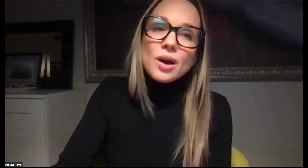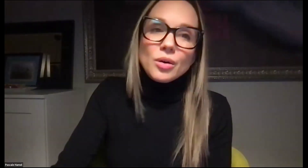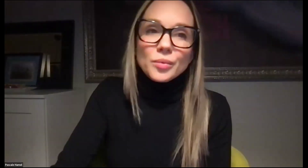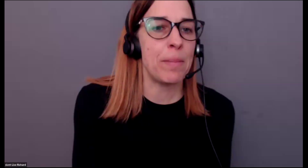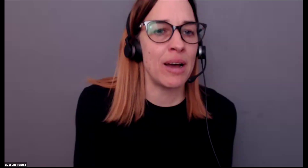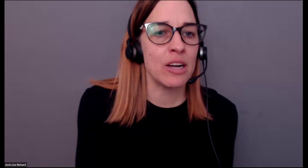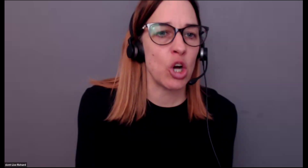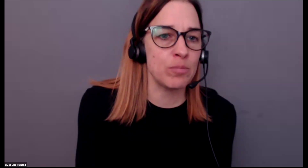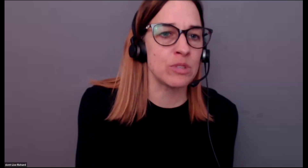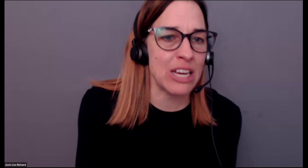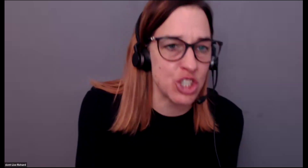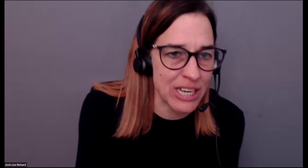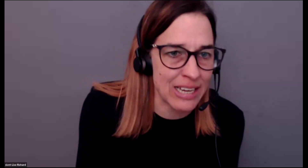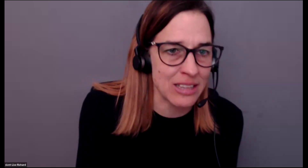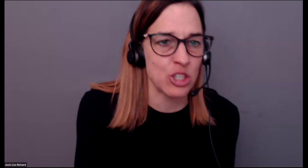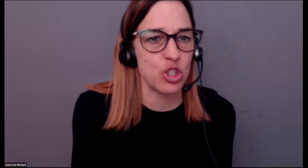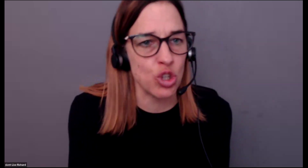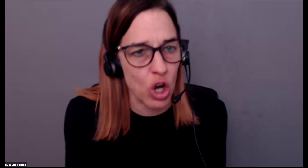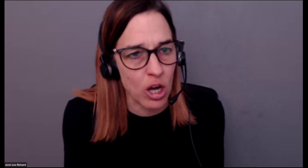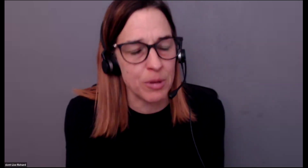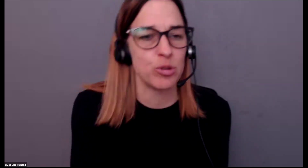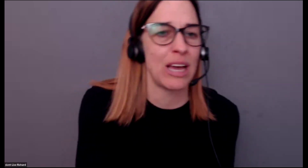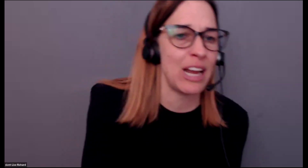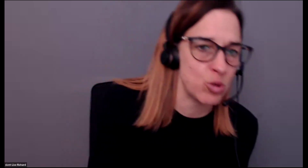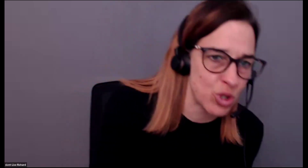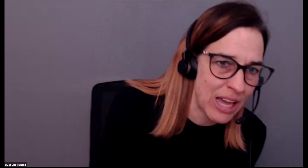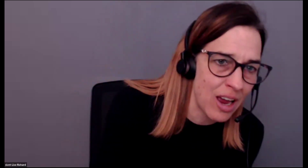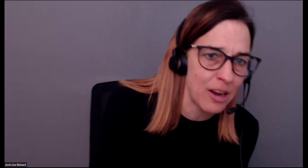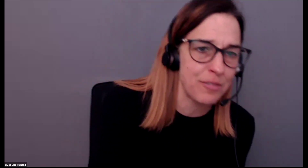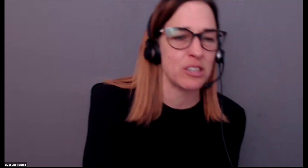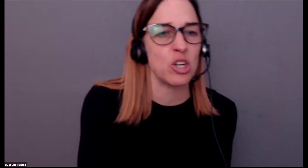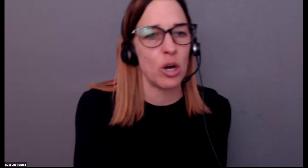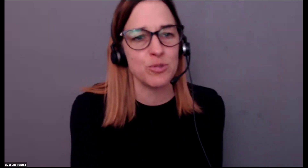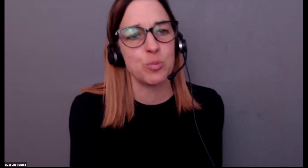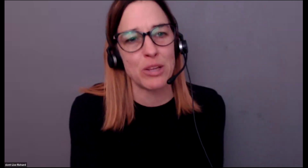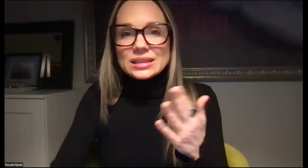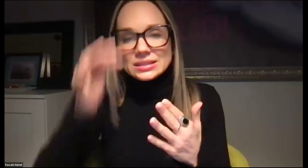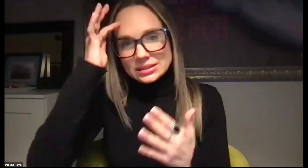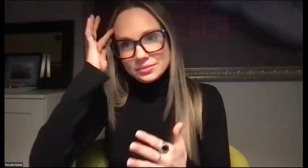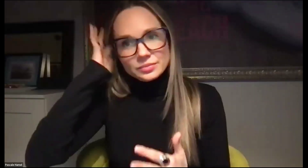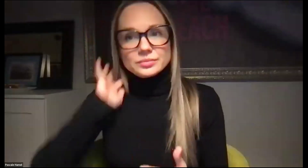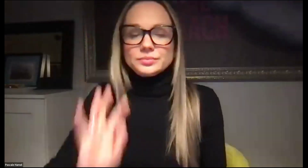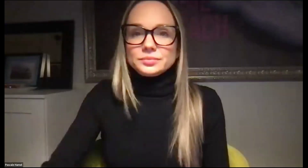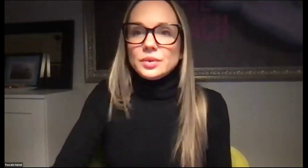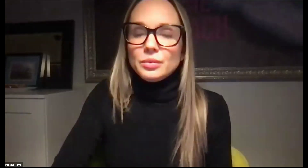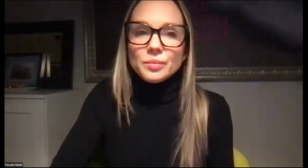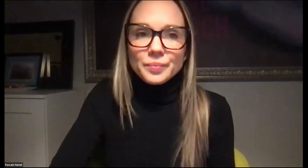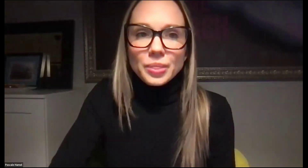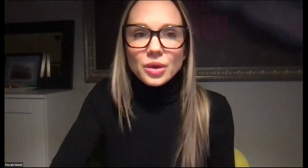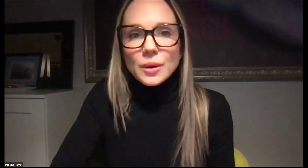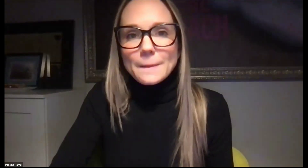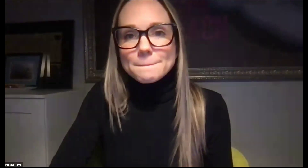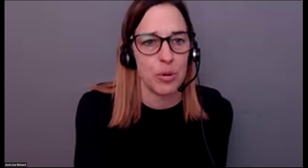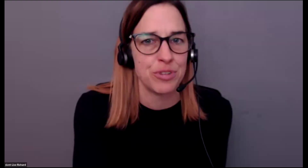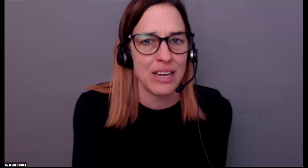Ben Ouais, c'est comme un non. paiement, comme t'achètes une robe, il faut que tu à la couturière. Fait que c'est comme Ben, tu payes deux fois la robe. Tu sais, c'est